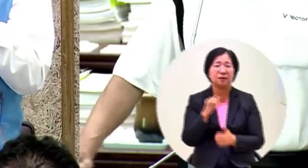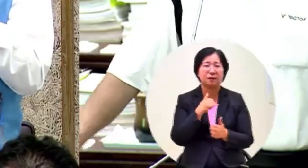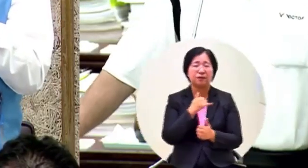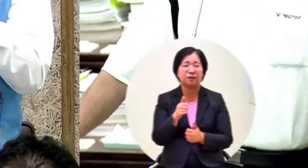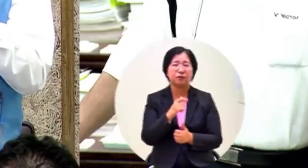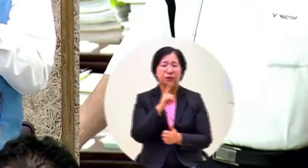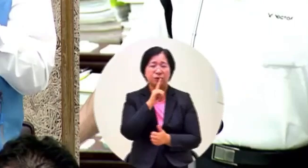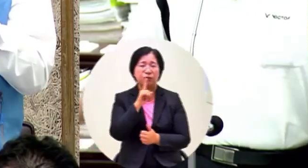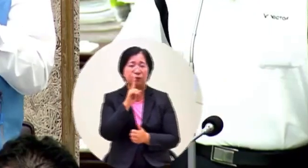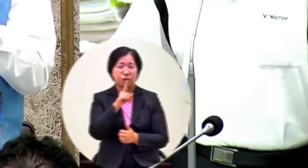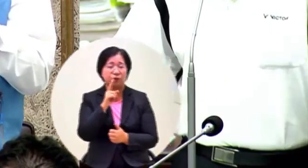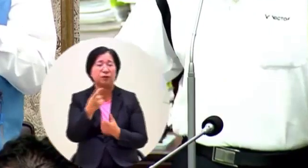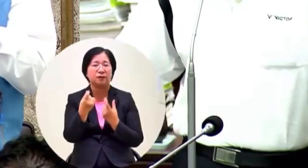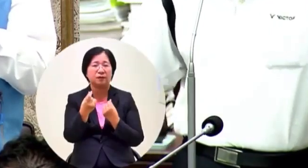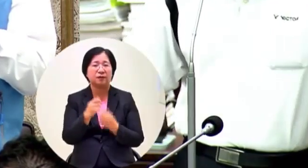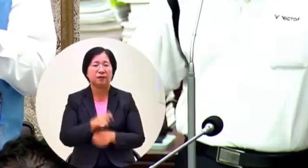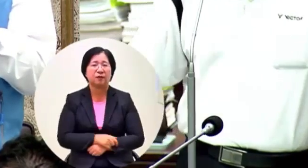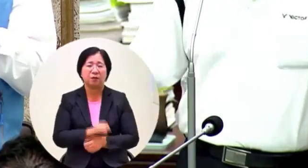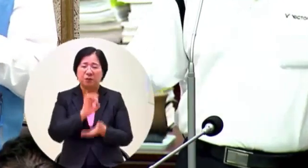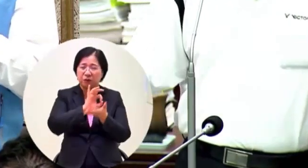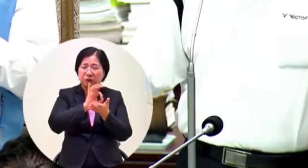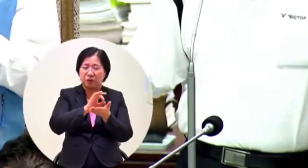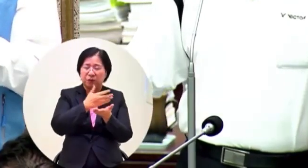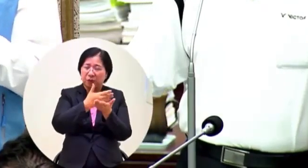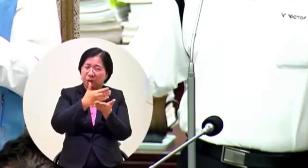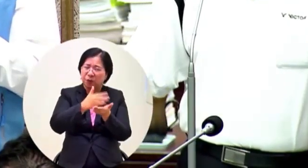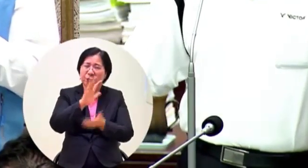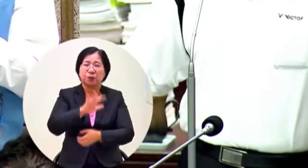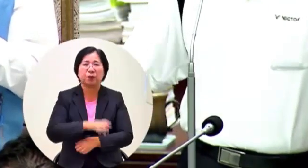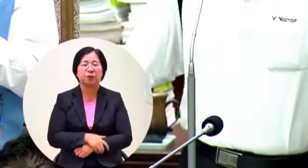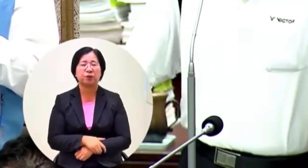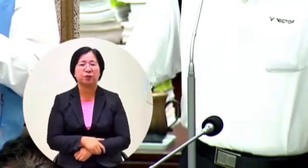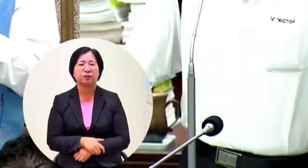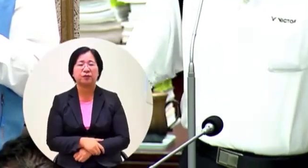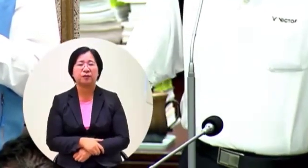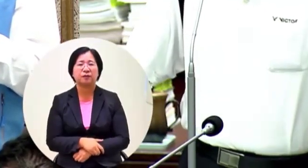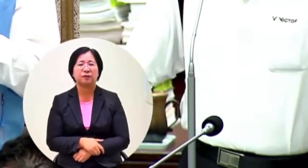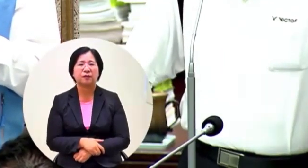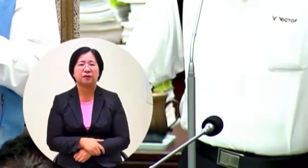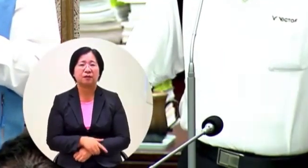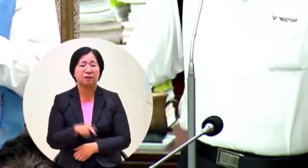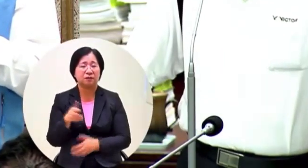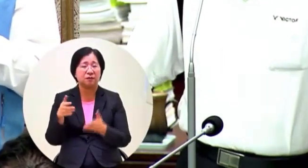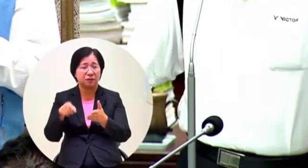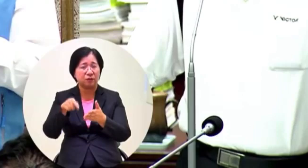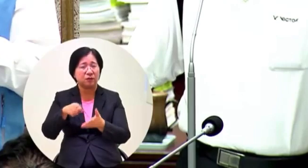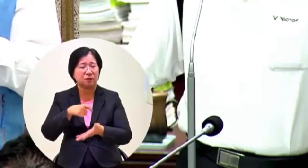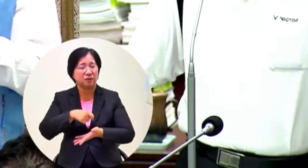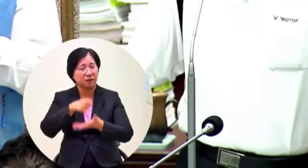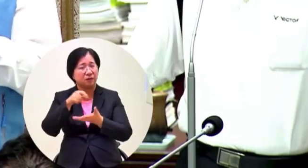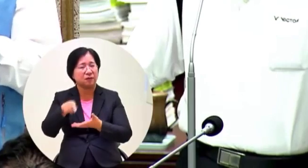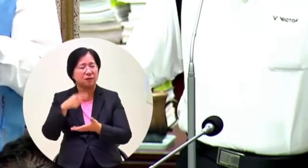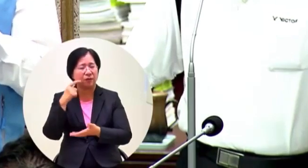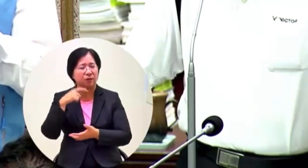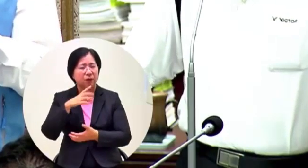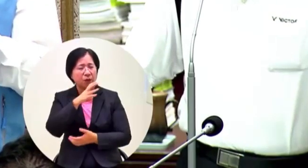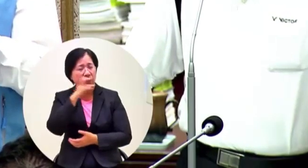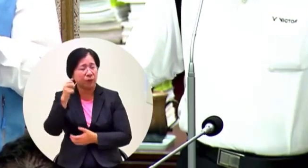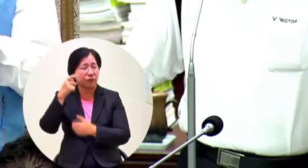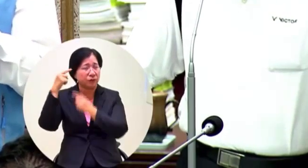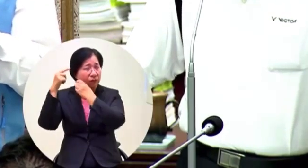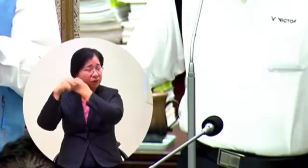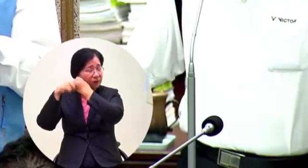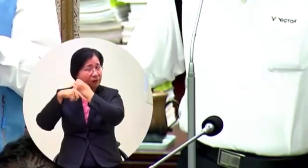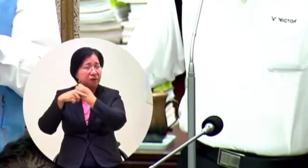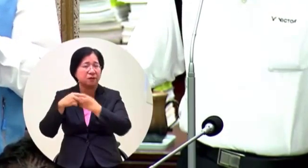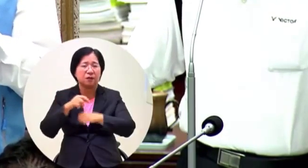少经费在这个清理上面。不过议员所提的这个部分啊，这个是不是让我们回去研议一下，然后做一个规划，或